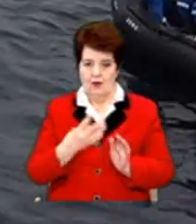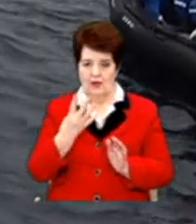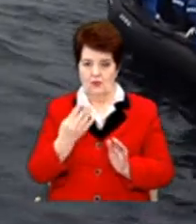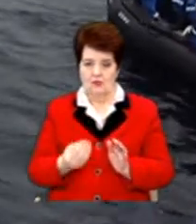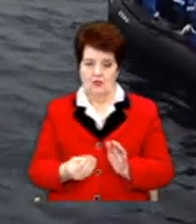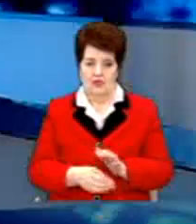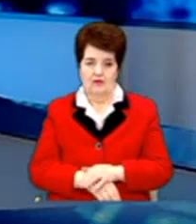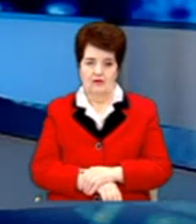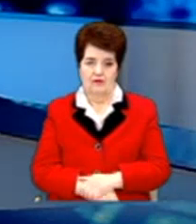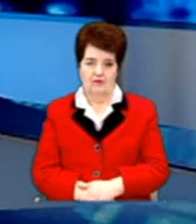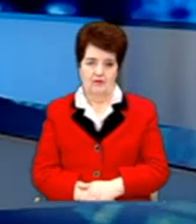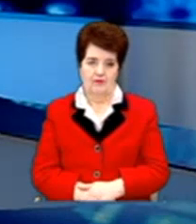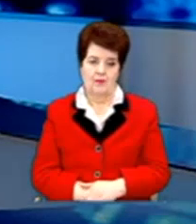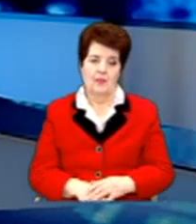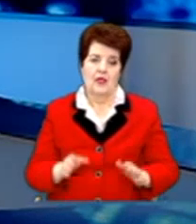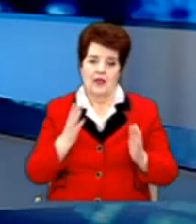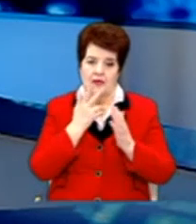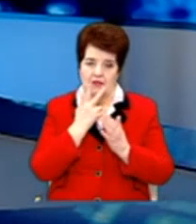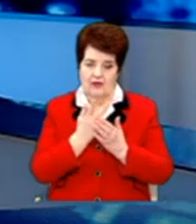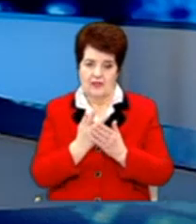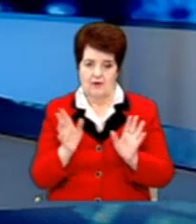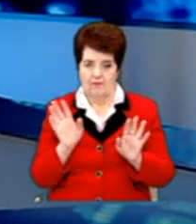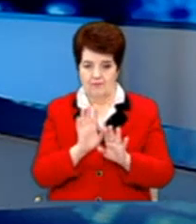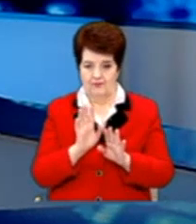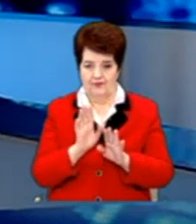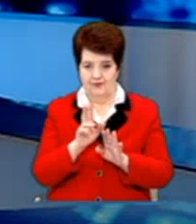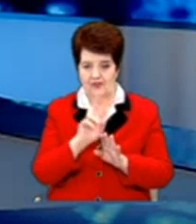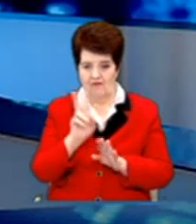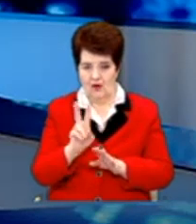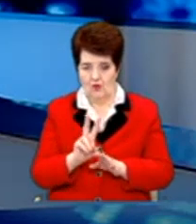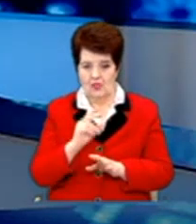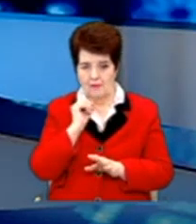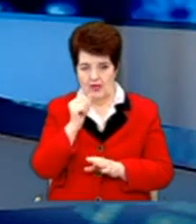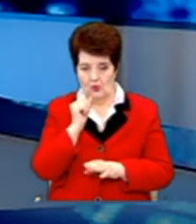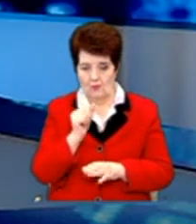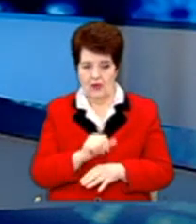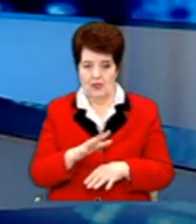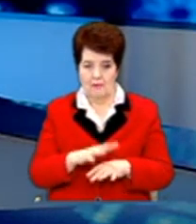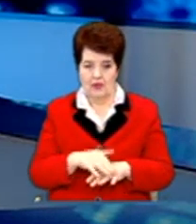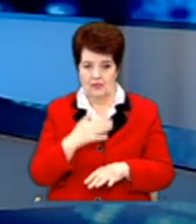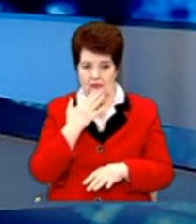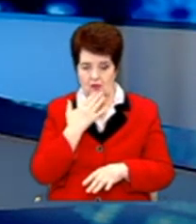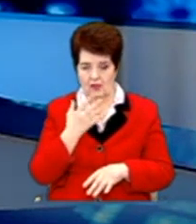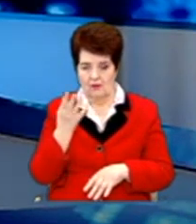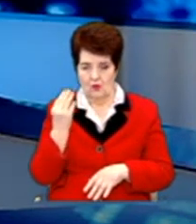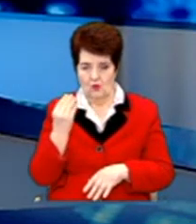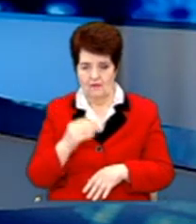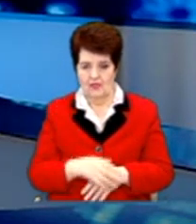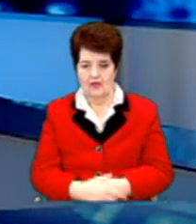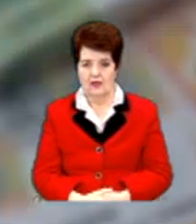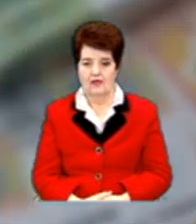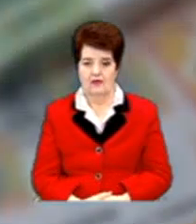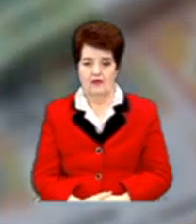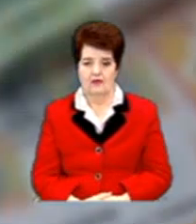zile. Pe final să vedem cotațiile valutare stabilite pentru mâine de Banca Națională a Moldovei.